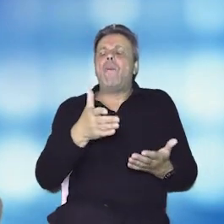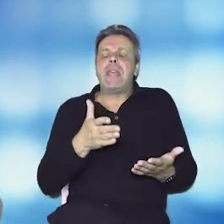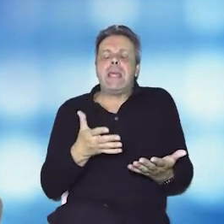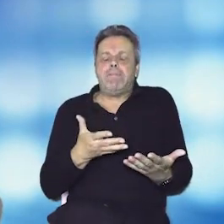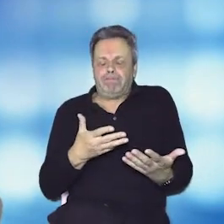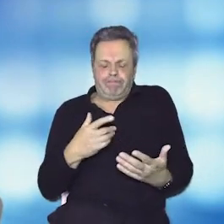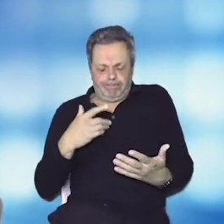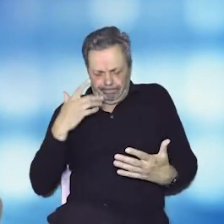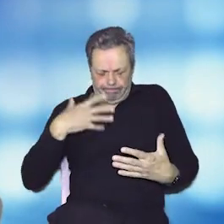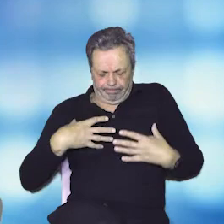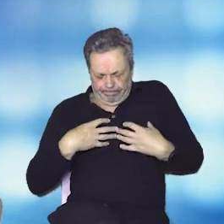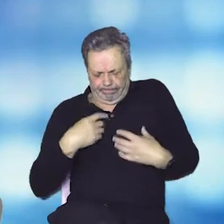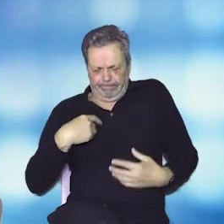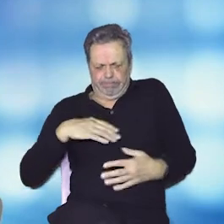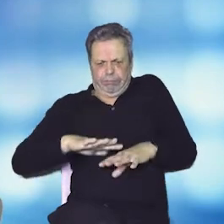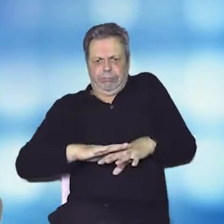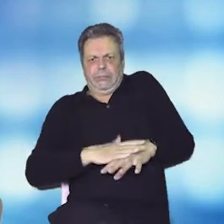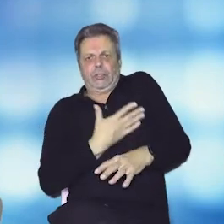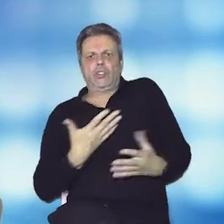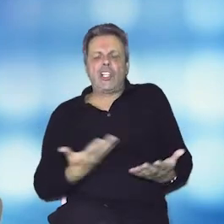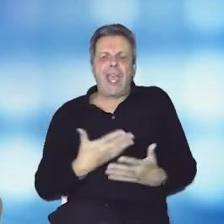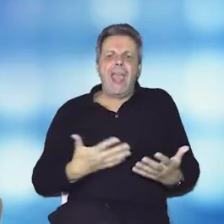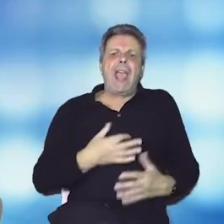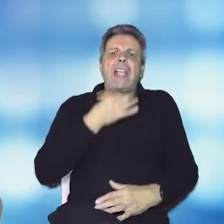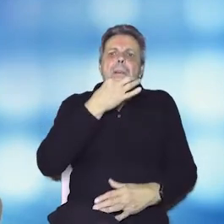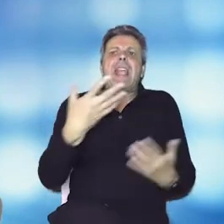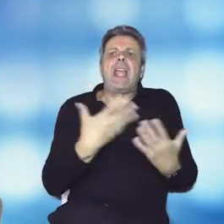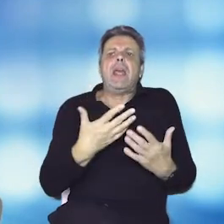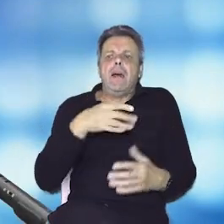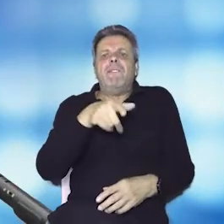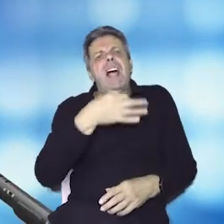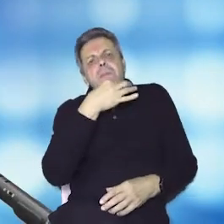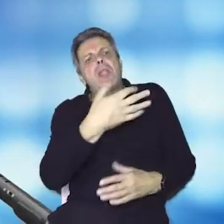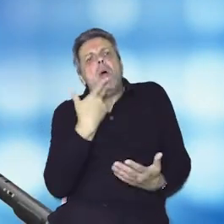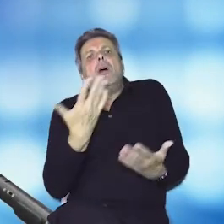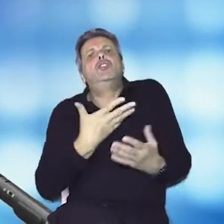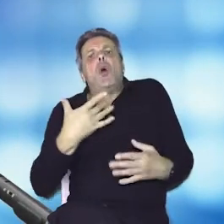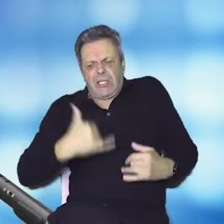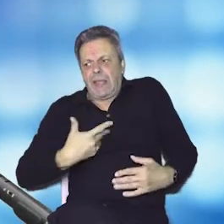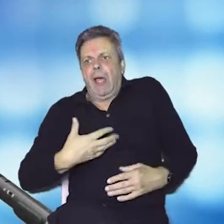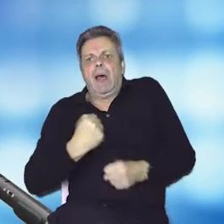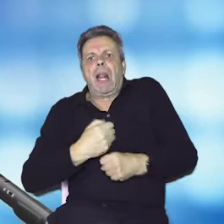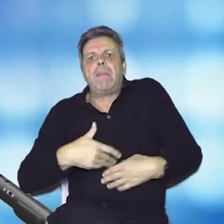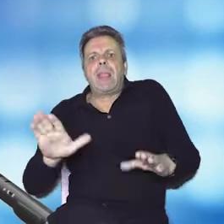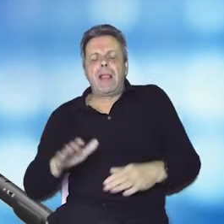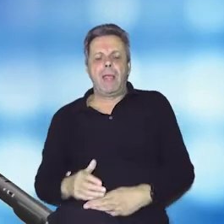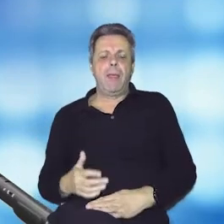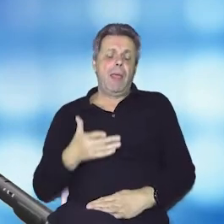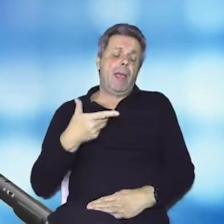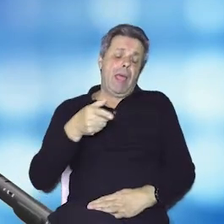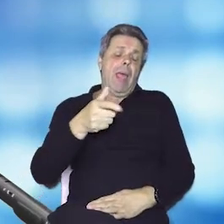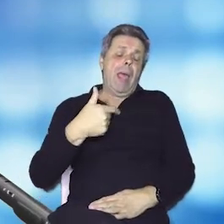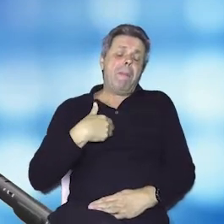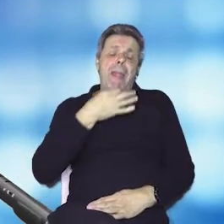time kada budete upitani što dalje? Pa ja, mene uvijek kad pitaju